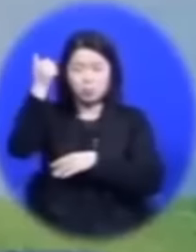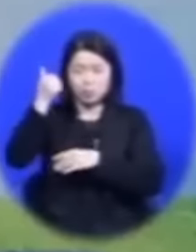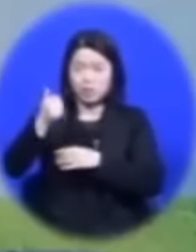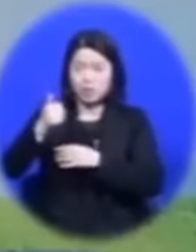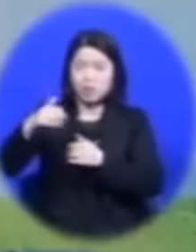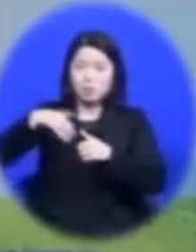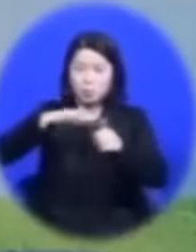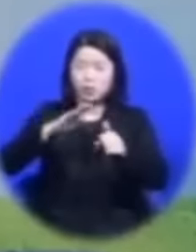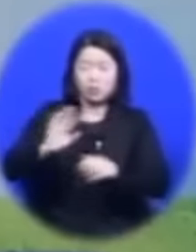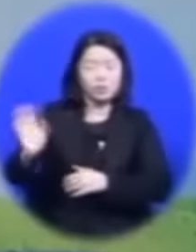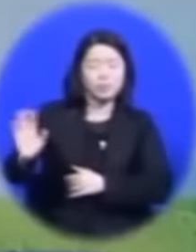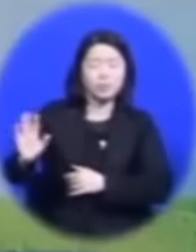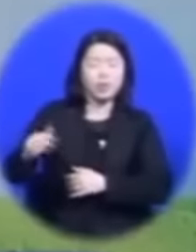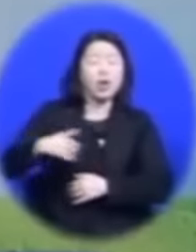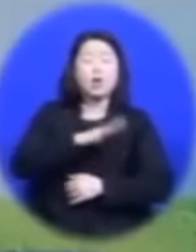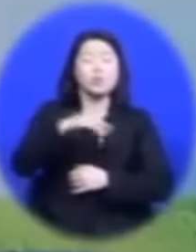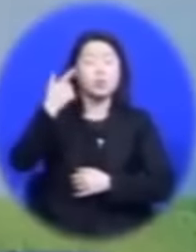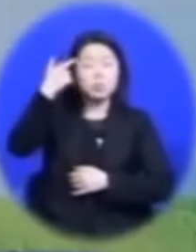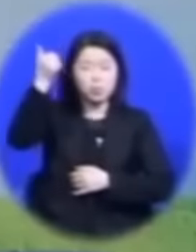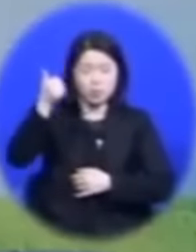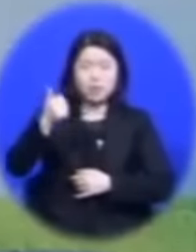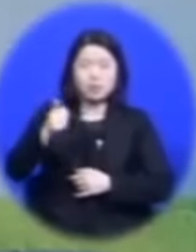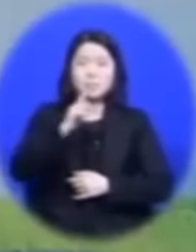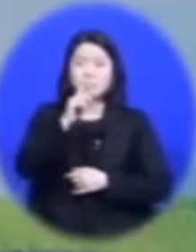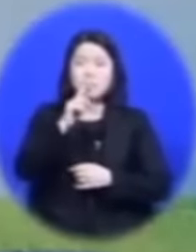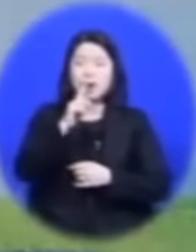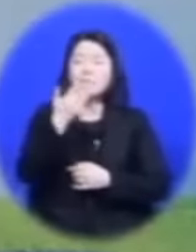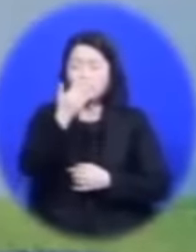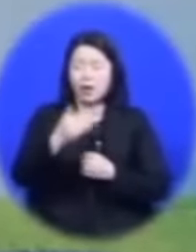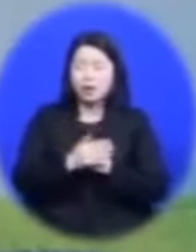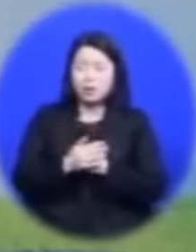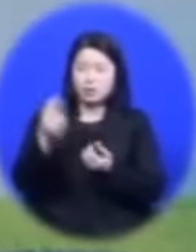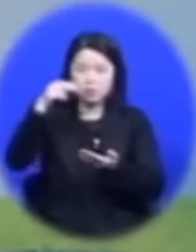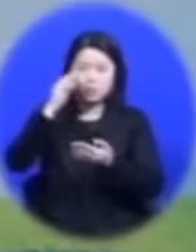안 오셔도 됩니다. 우리 목사님 설교하실 거다.